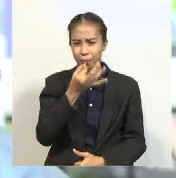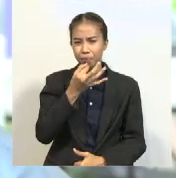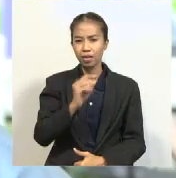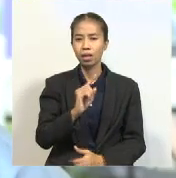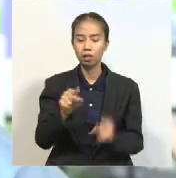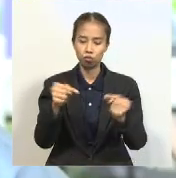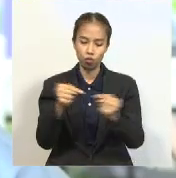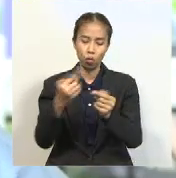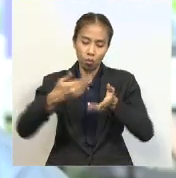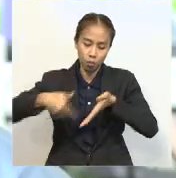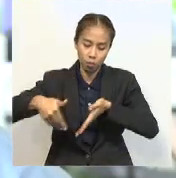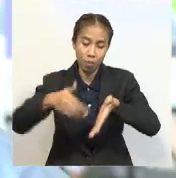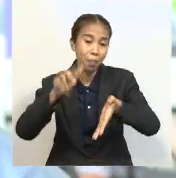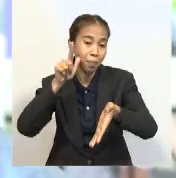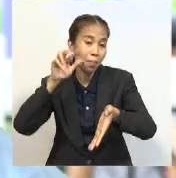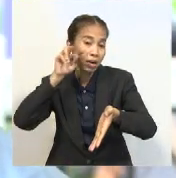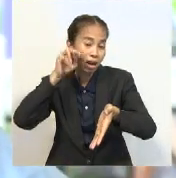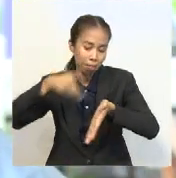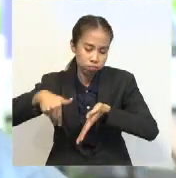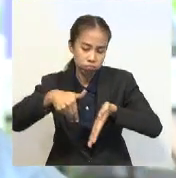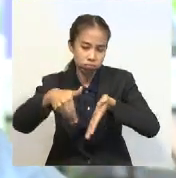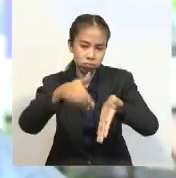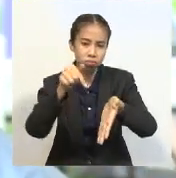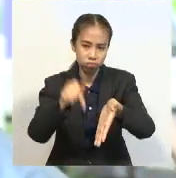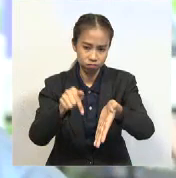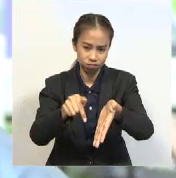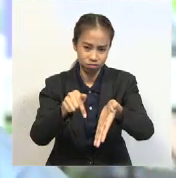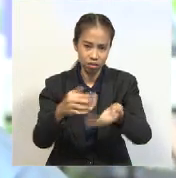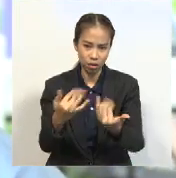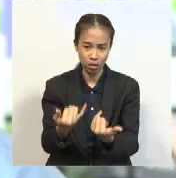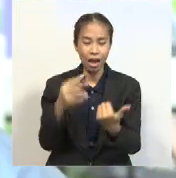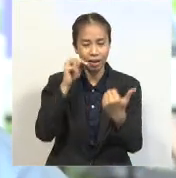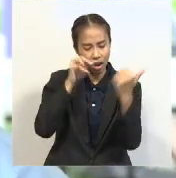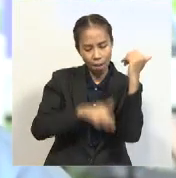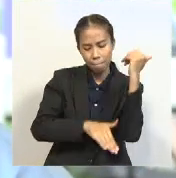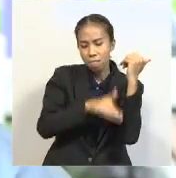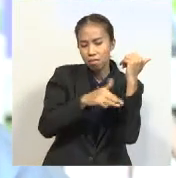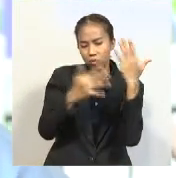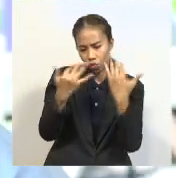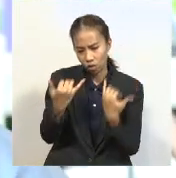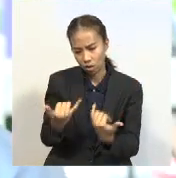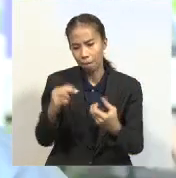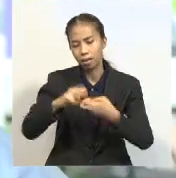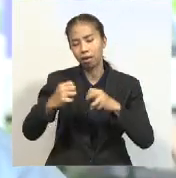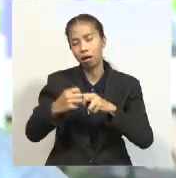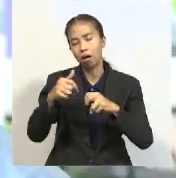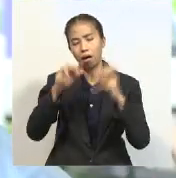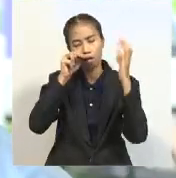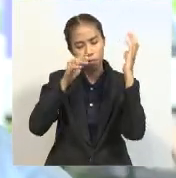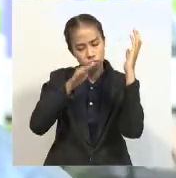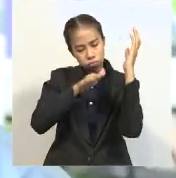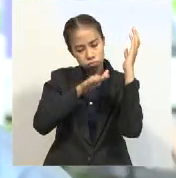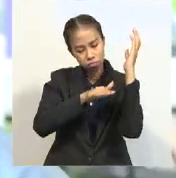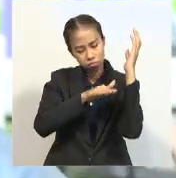ชีเนี่ยคือปกติระดับน้ำก็อยู่ค่อนข้างสูงแต่ตอนนี้มาเกิดภาวะภัยแล้งเนี่ยพอระดับน้ำลดต่ำ